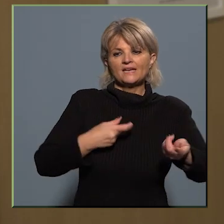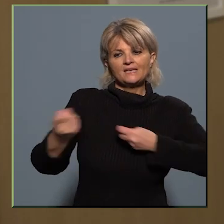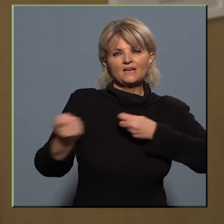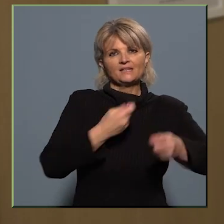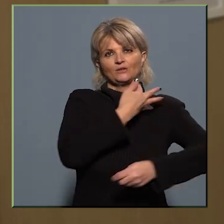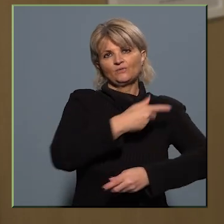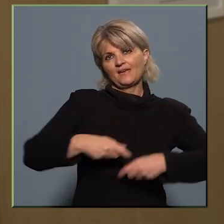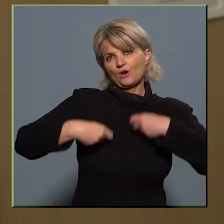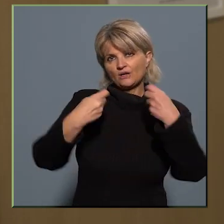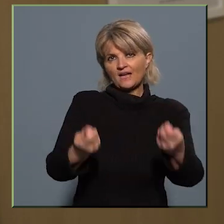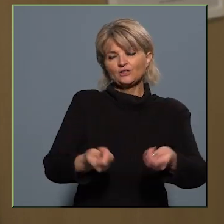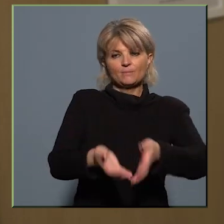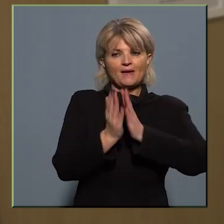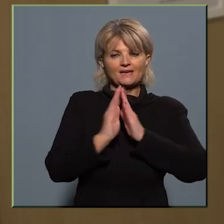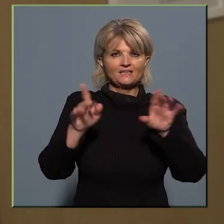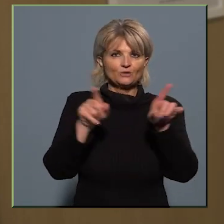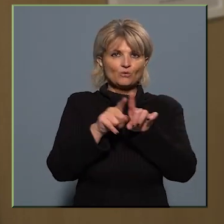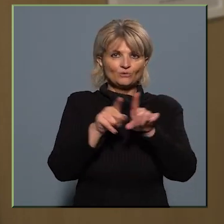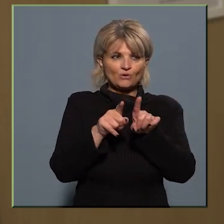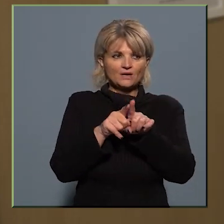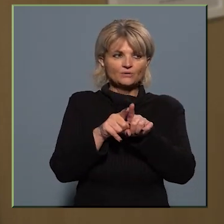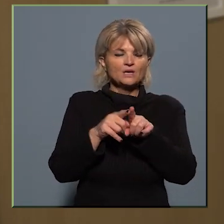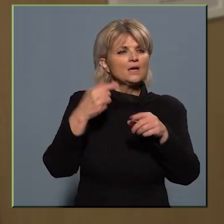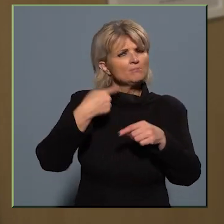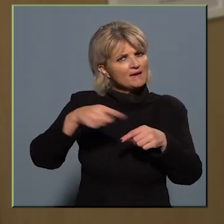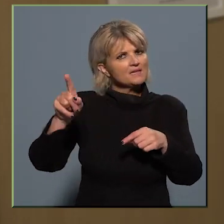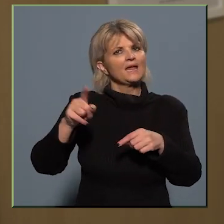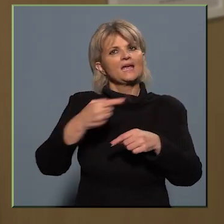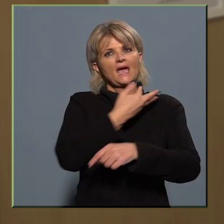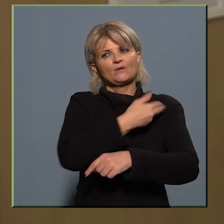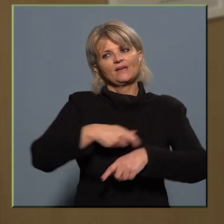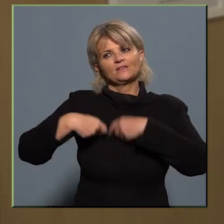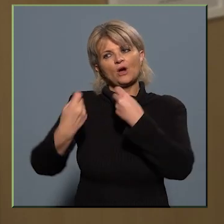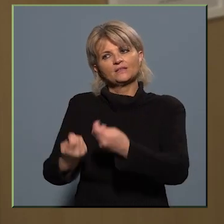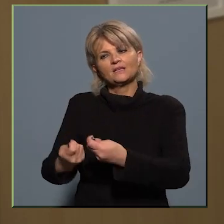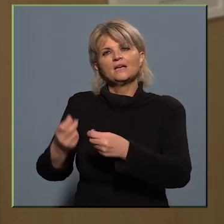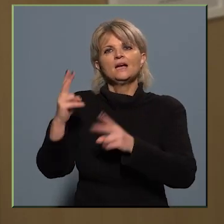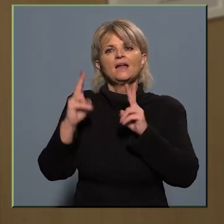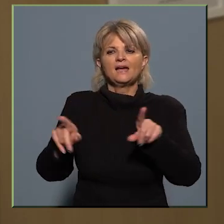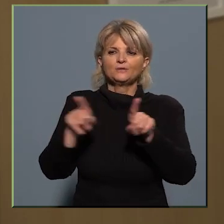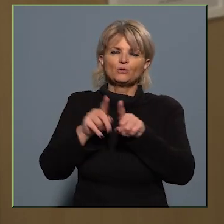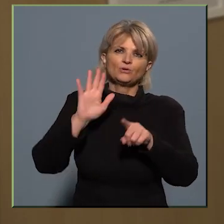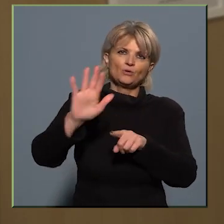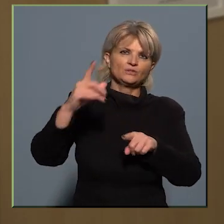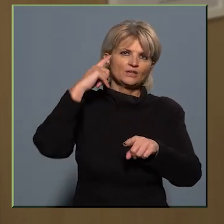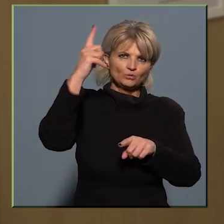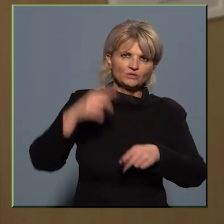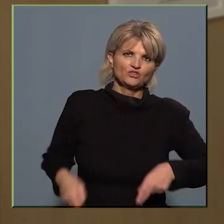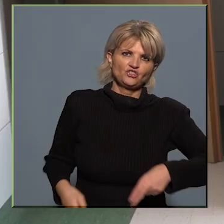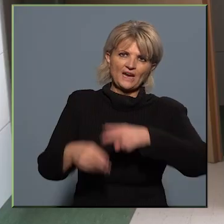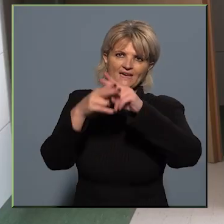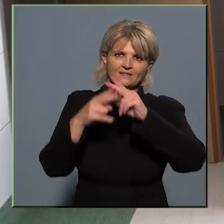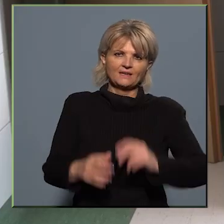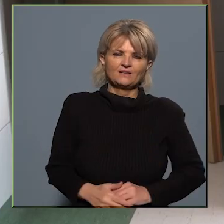véradás keretében megkérik a hozzátartozókat, hogy menjenek el vért adni, mert ezzel lehet, hogy a saját hozzátartozójuknak a műtétét fogják tudni